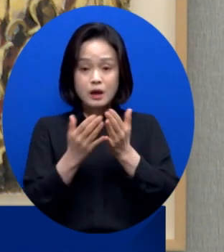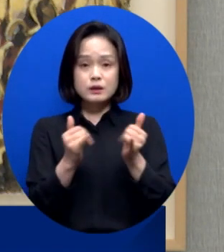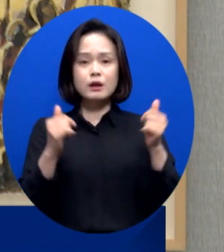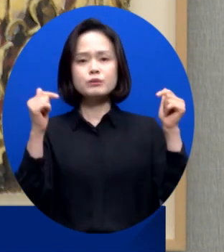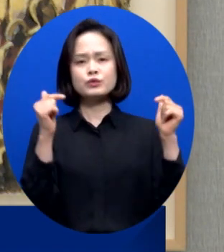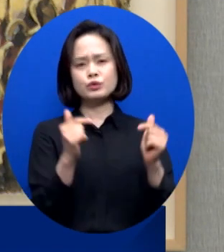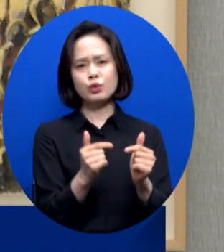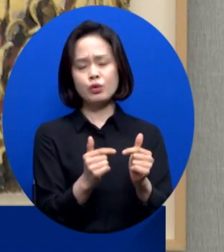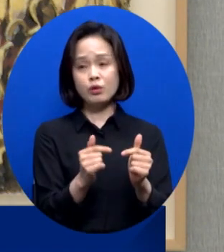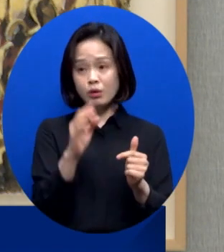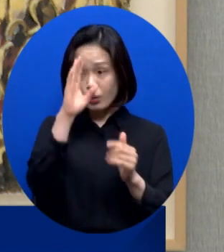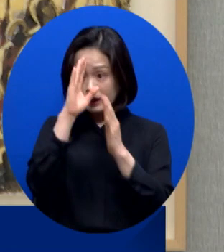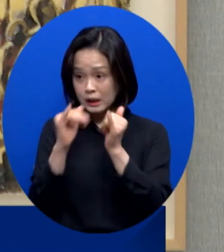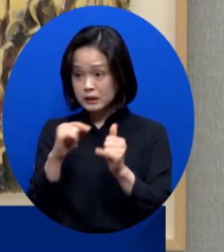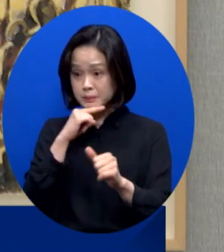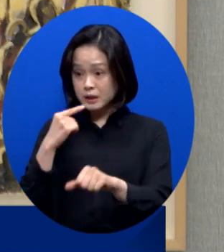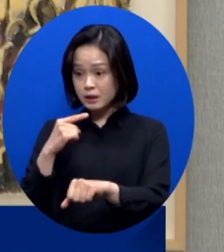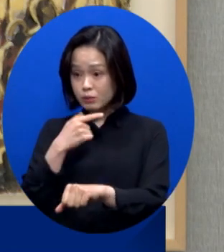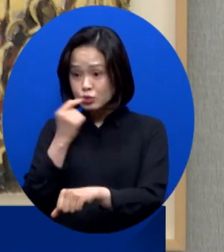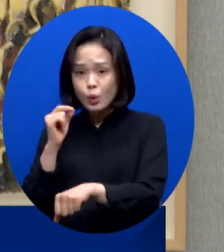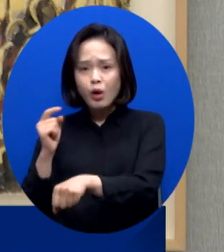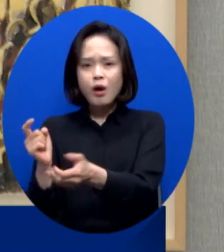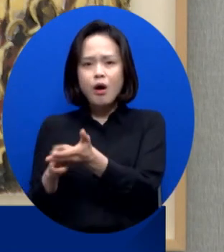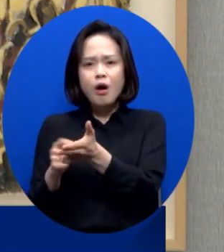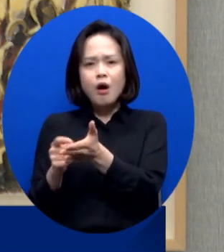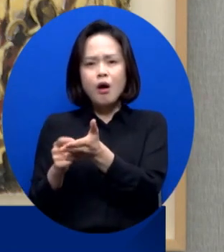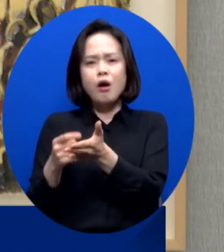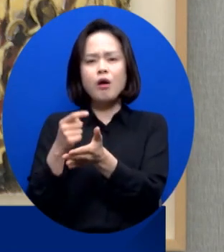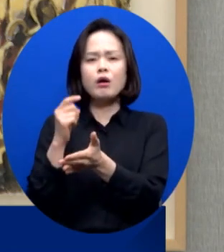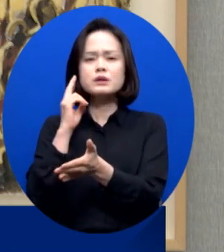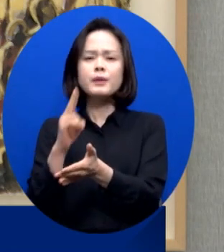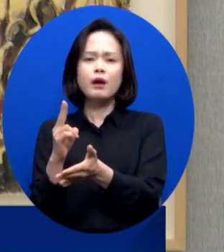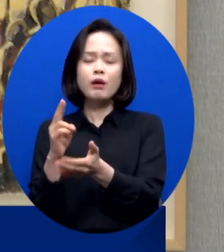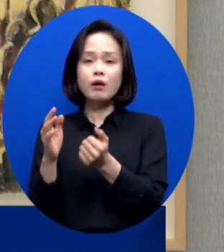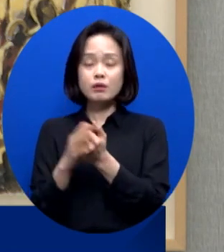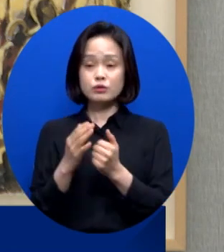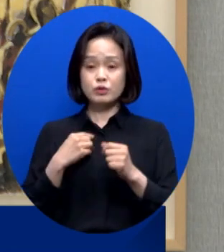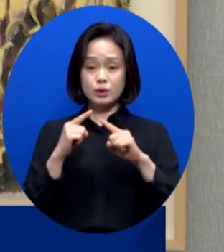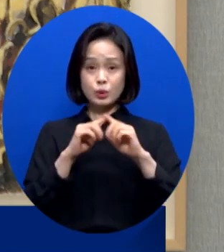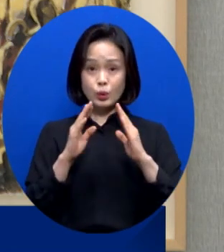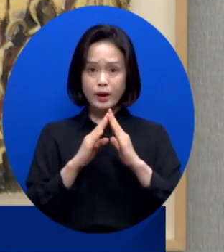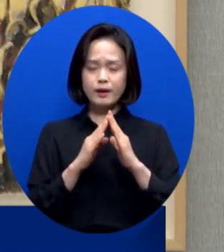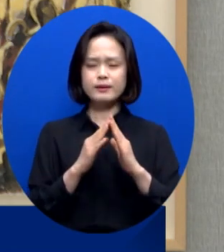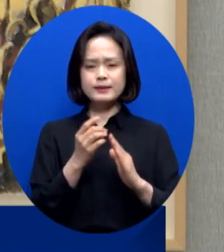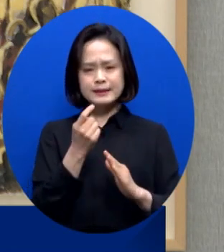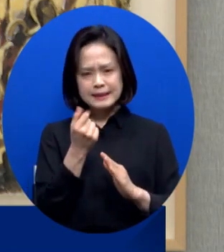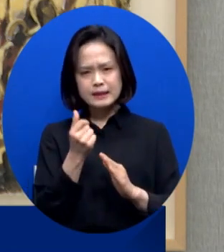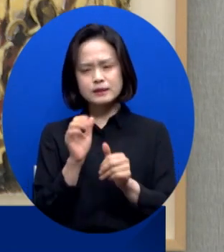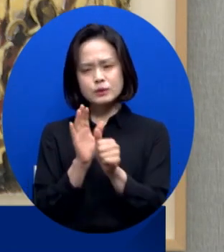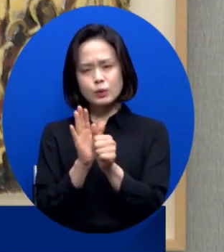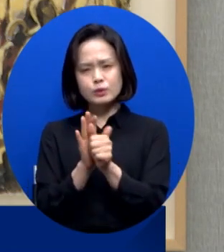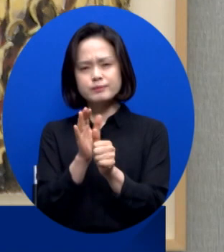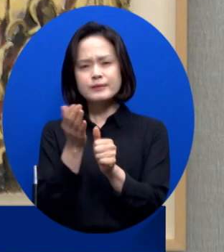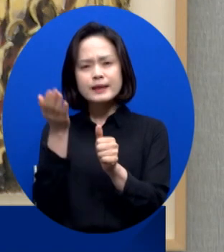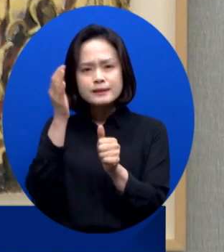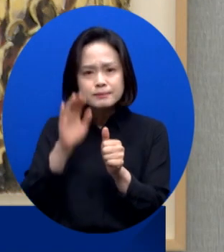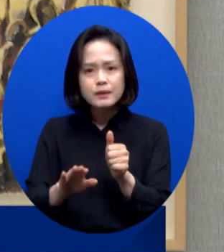드리면 고통을 당원 해서 아기 우리가 작은 정성이지만 주님을 향한 사랑고백